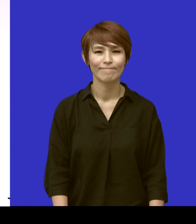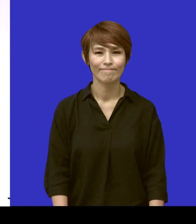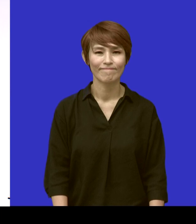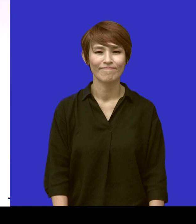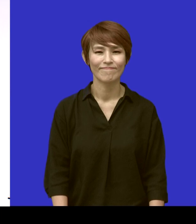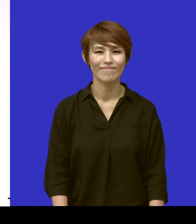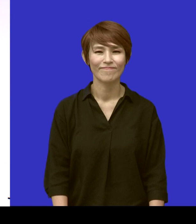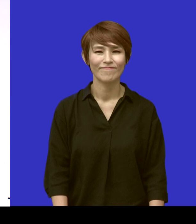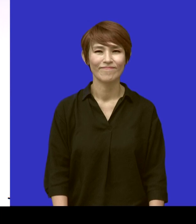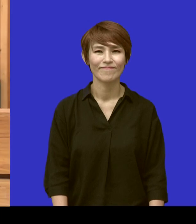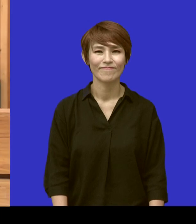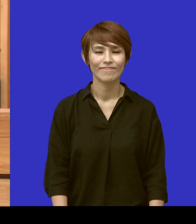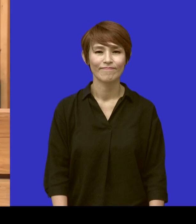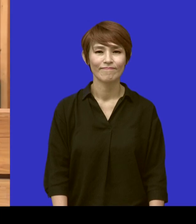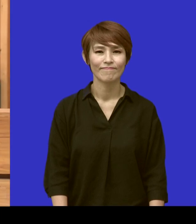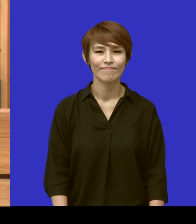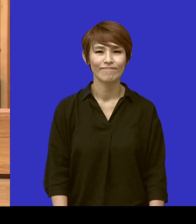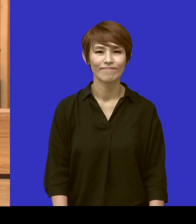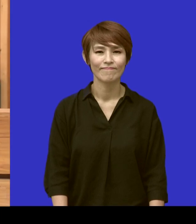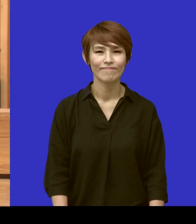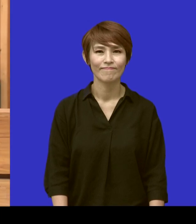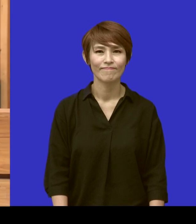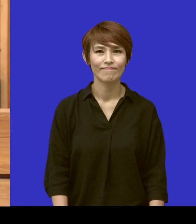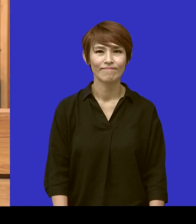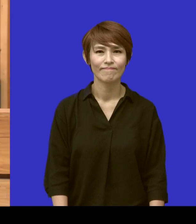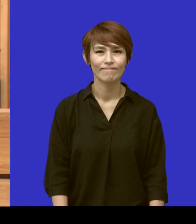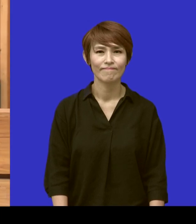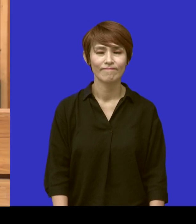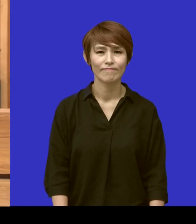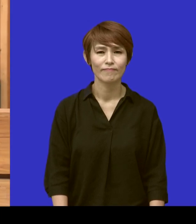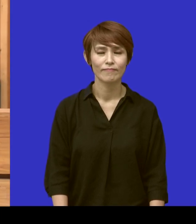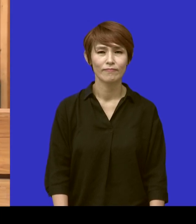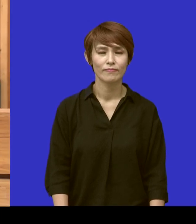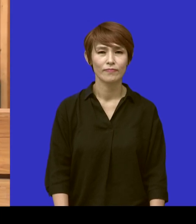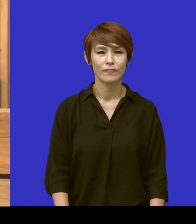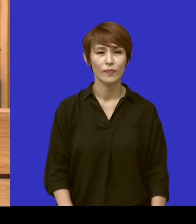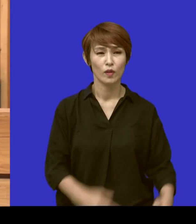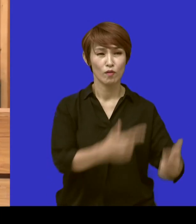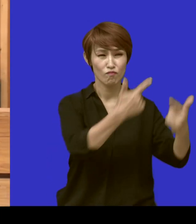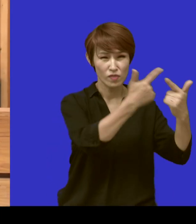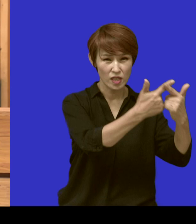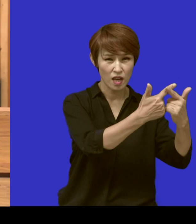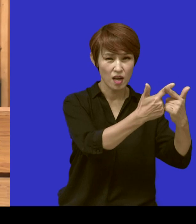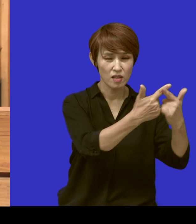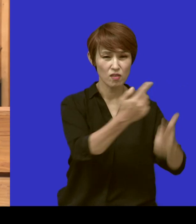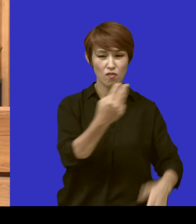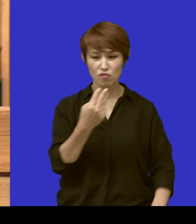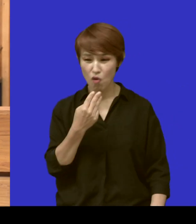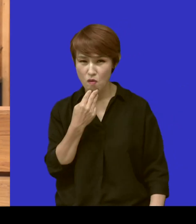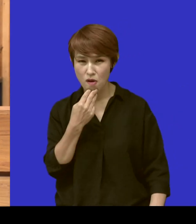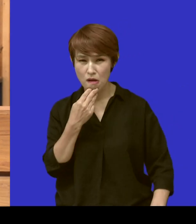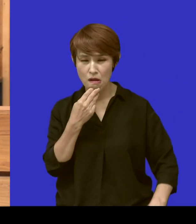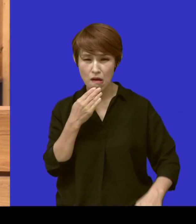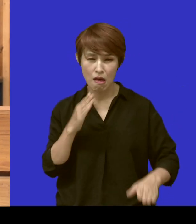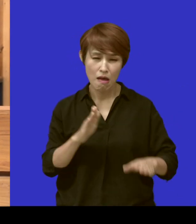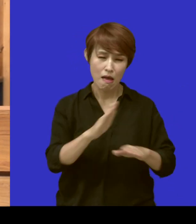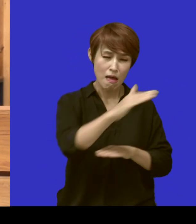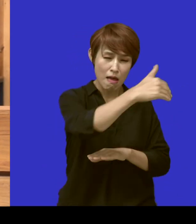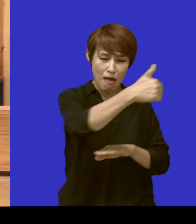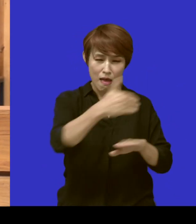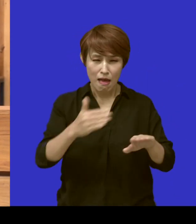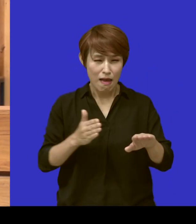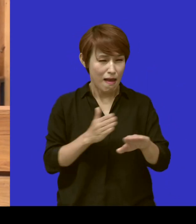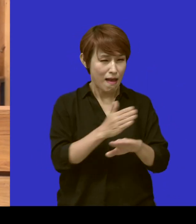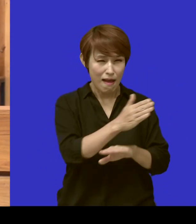그리고 너무나 실제 부산과 서울 거리보다 더 먼 길을 와주셔서